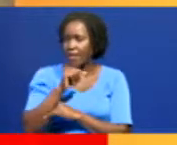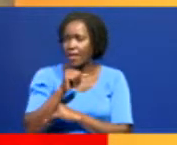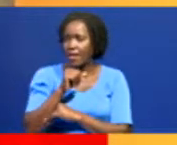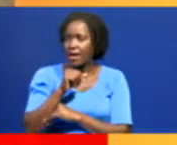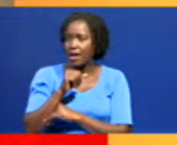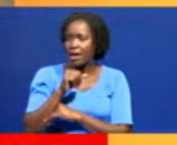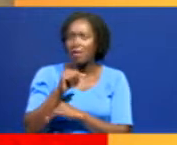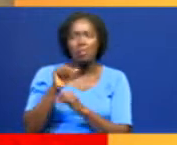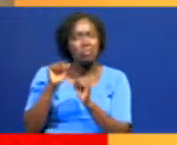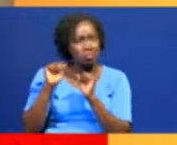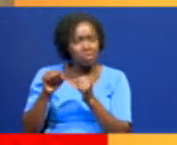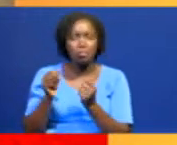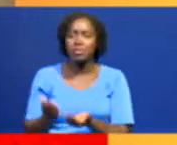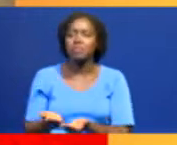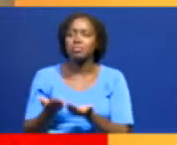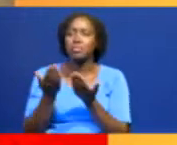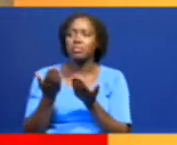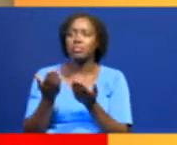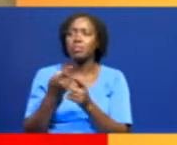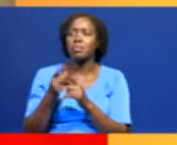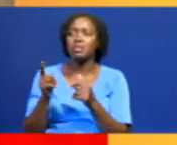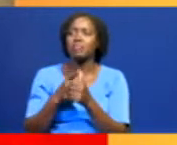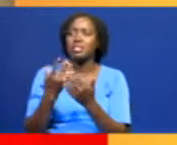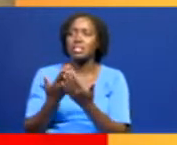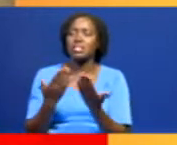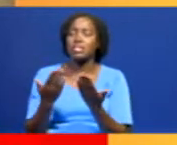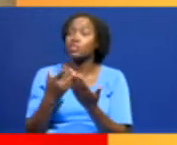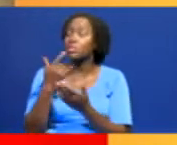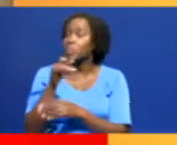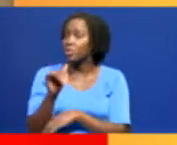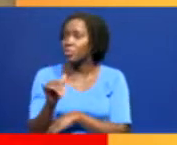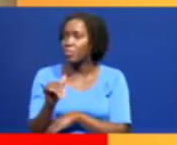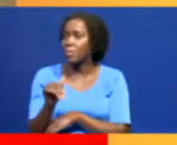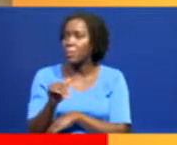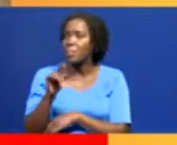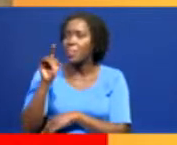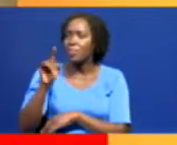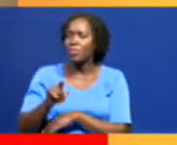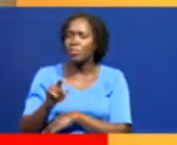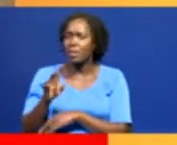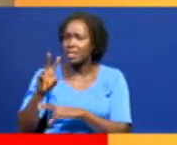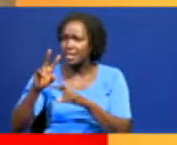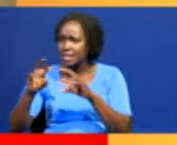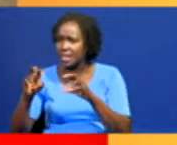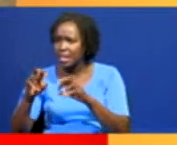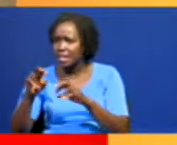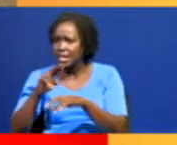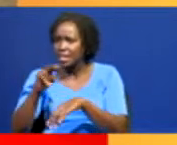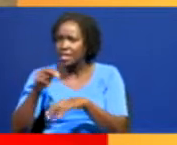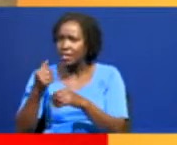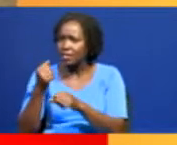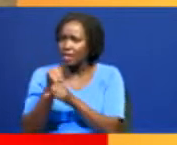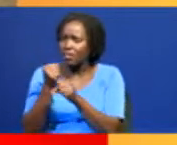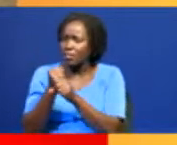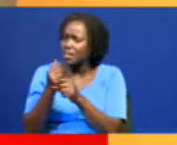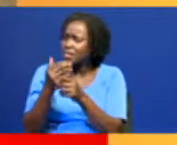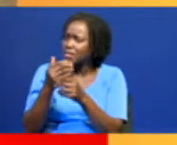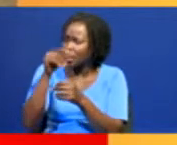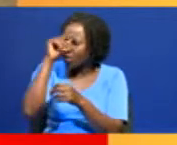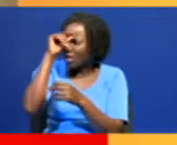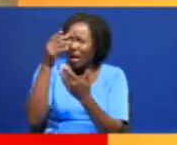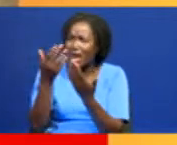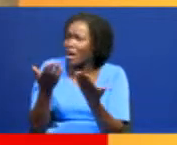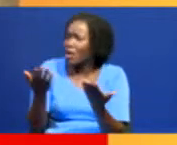ingeweza kufanya bora zaidi. Lakini kitu ya kwanza pia tuseme kwamba lazima tuangalie utendakazi wa serikali kuu kuanzia walipochukua